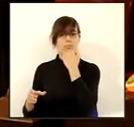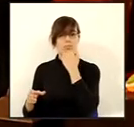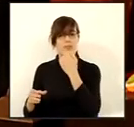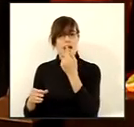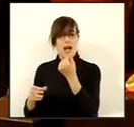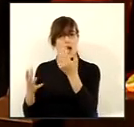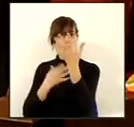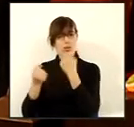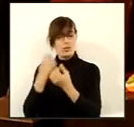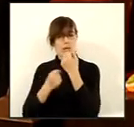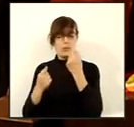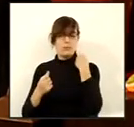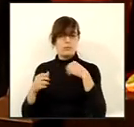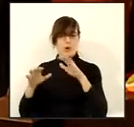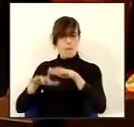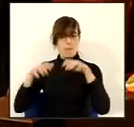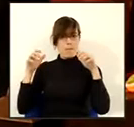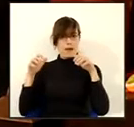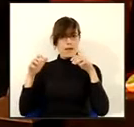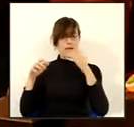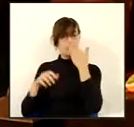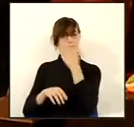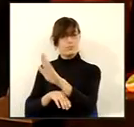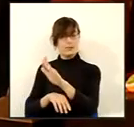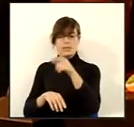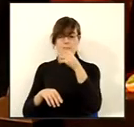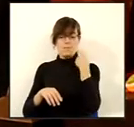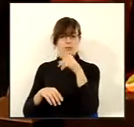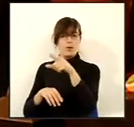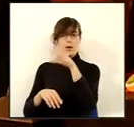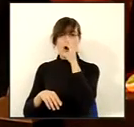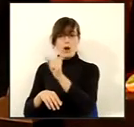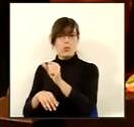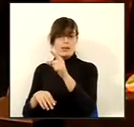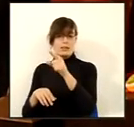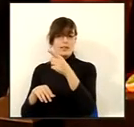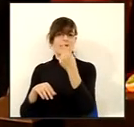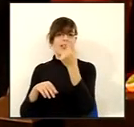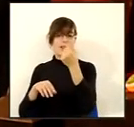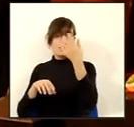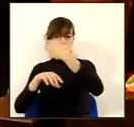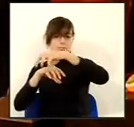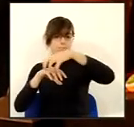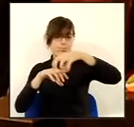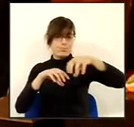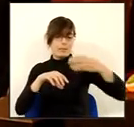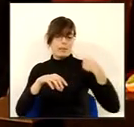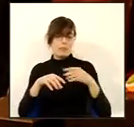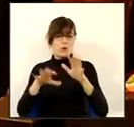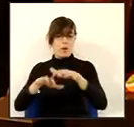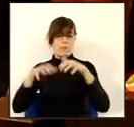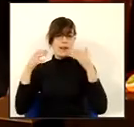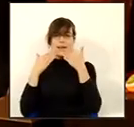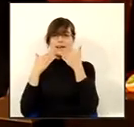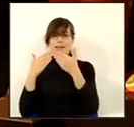pressupost aprovat en sessió plenària, deixant clar que ha de ser l'equip de govern qui ha de portar aquestes redistribucions econòmiques a l'aprovació del ple a través